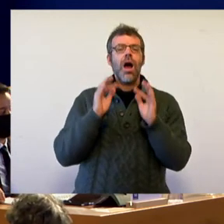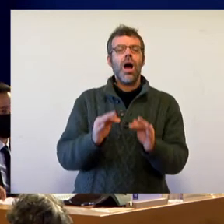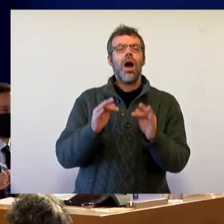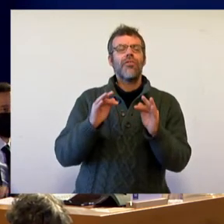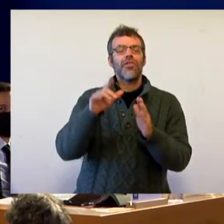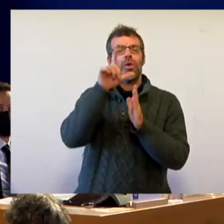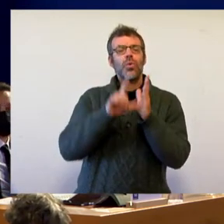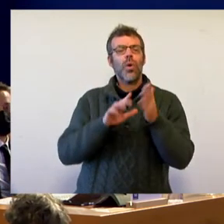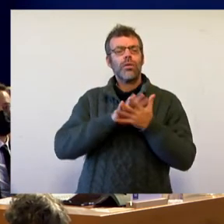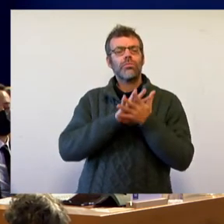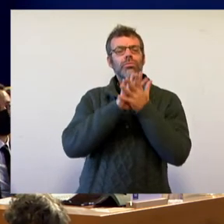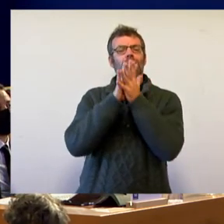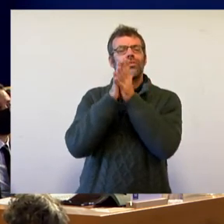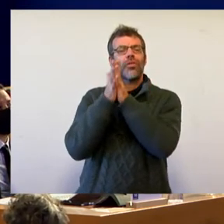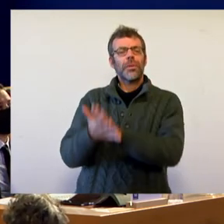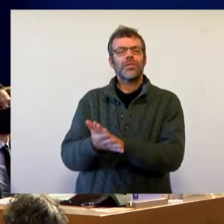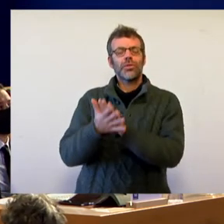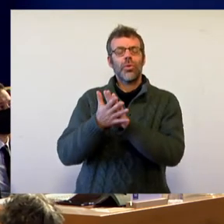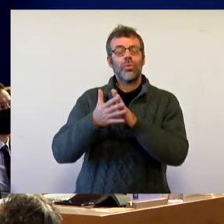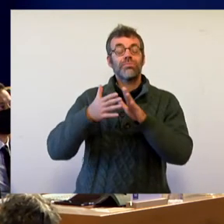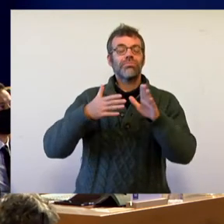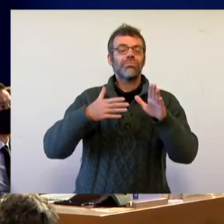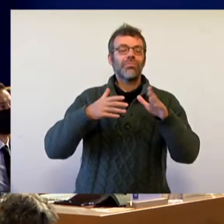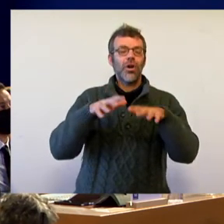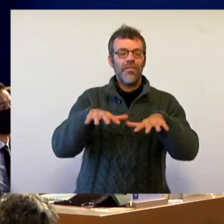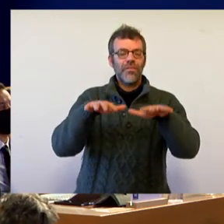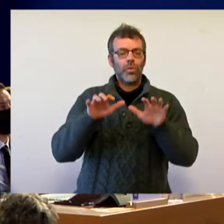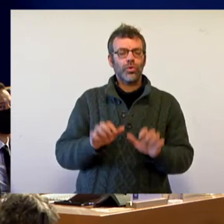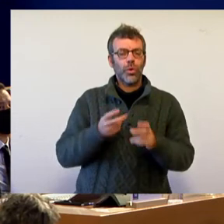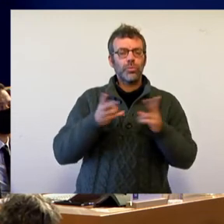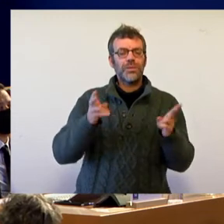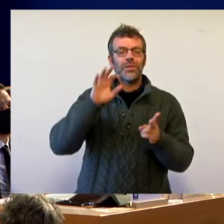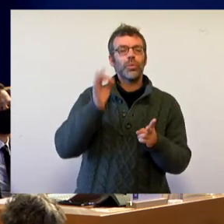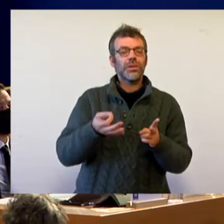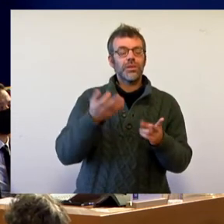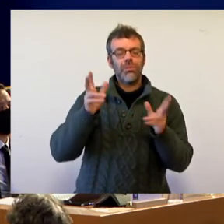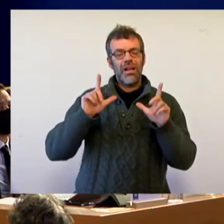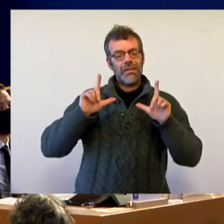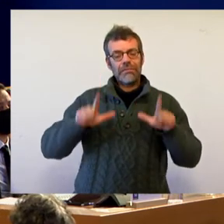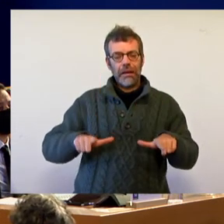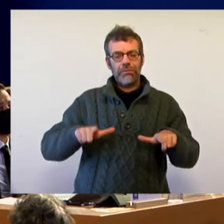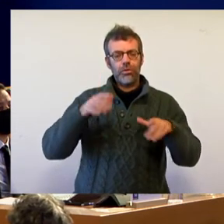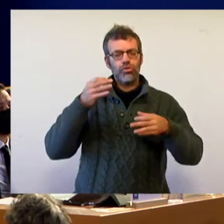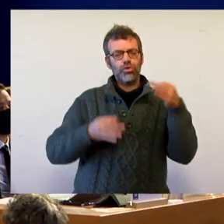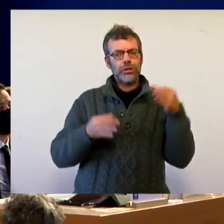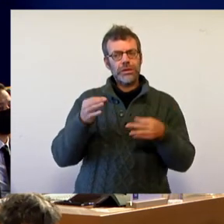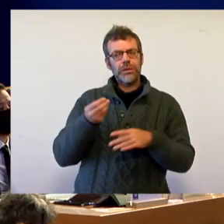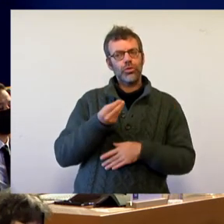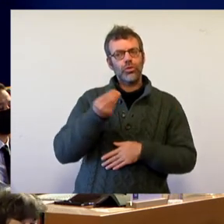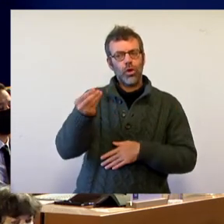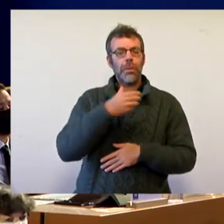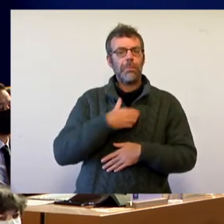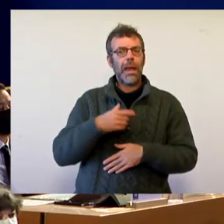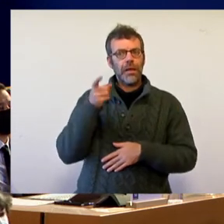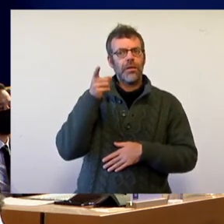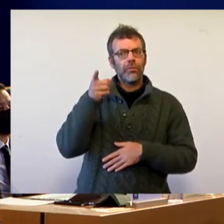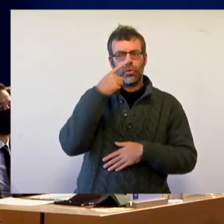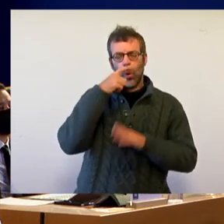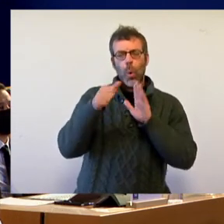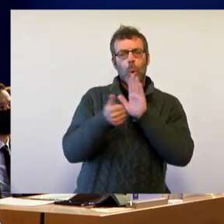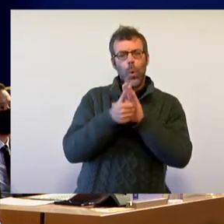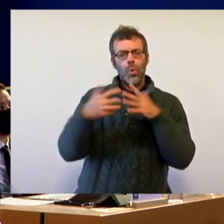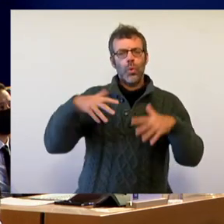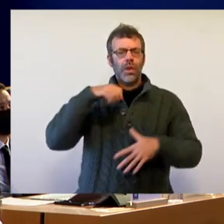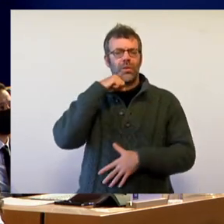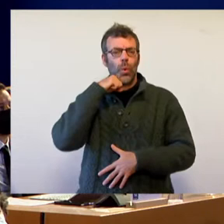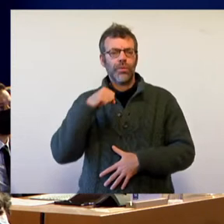loi de transformation de la fonction publique. Alors, c'est vrai que c'est un cadre juridique qui est contraignant pour vous, mais ça, c'est une réponse juridique. Il y a un mal-être des